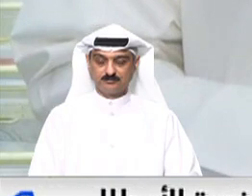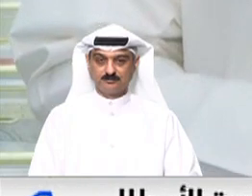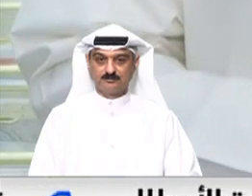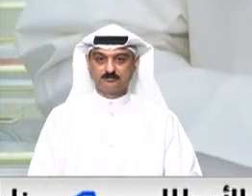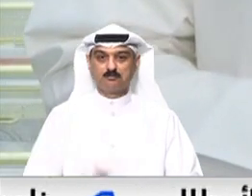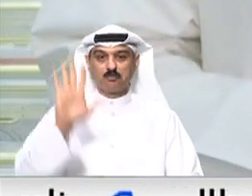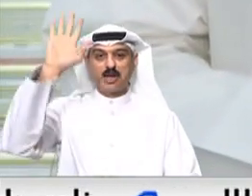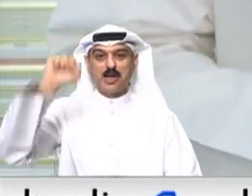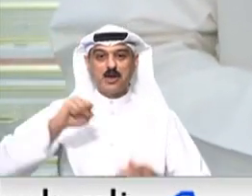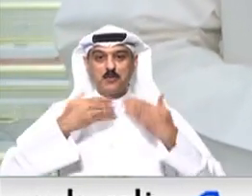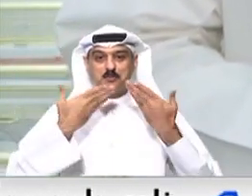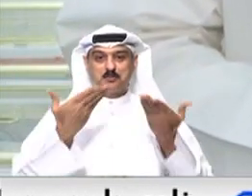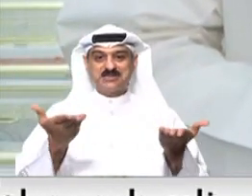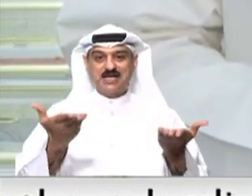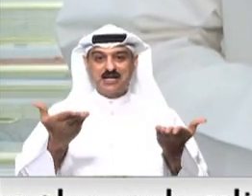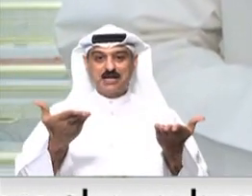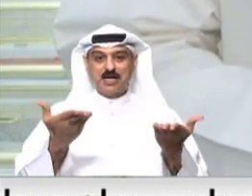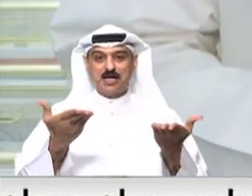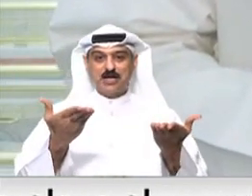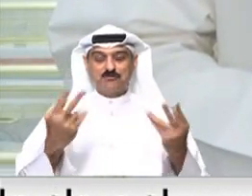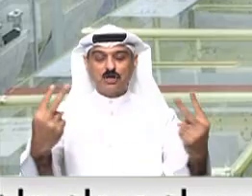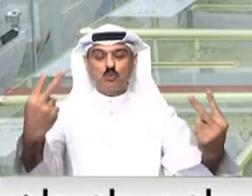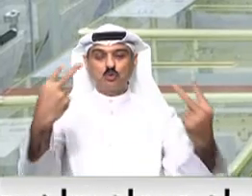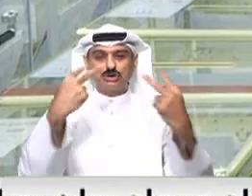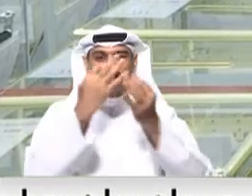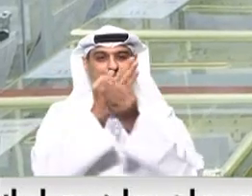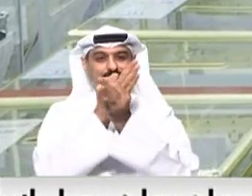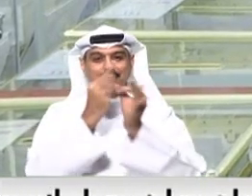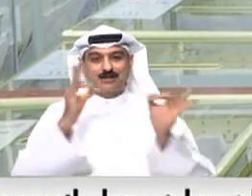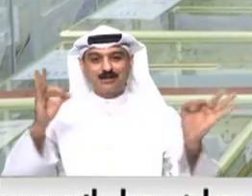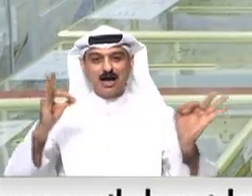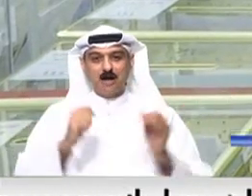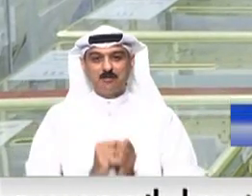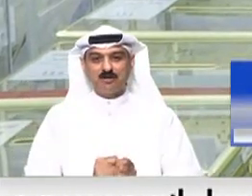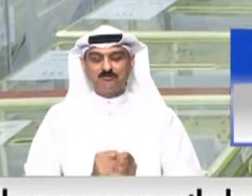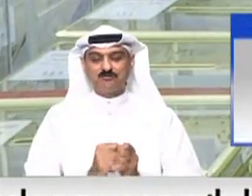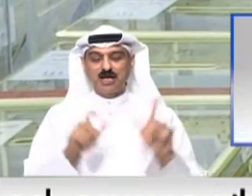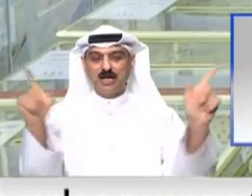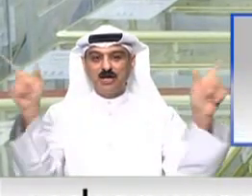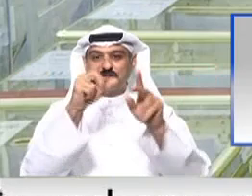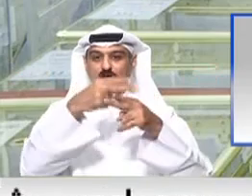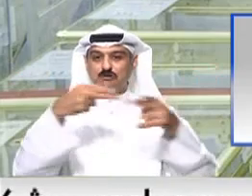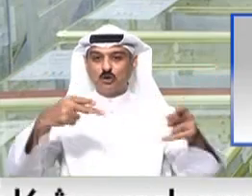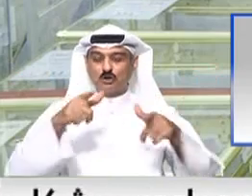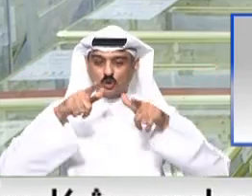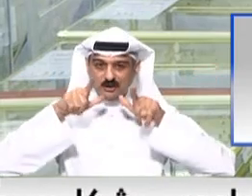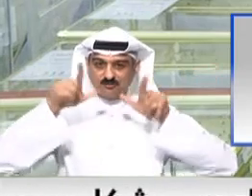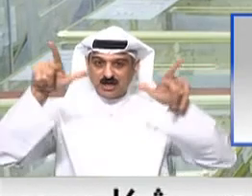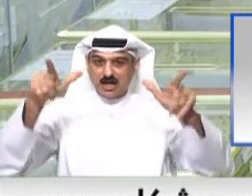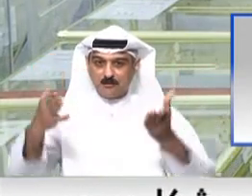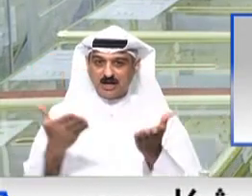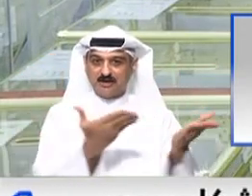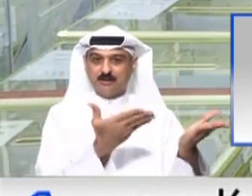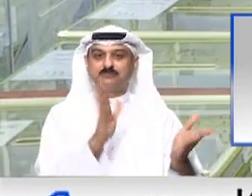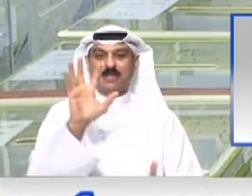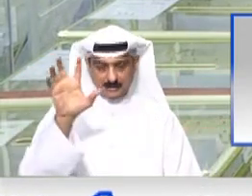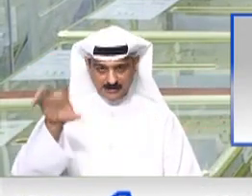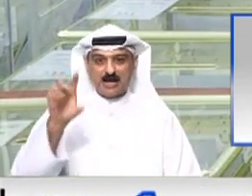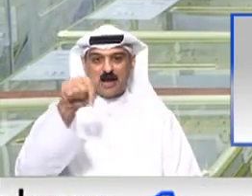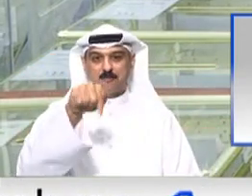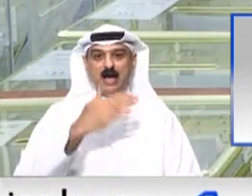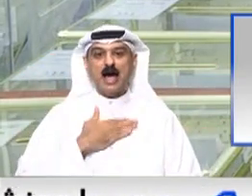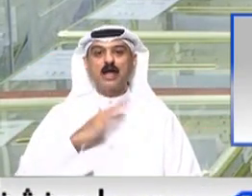مساء الخير فاطمة، ومساء الخير لكل مشاهدينا اللي عبر نشرة الأخبار في تلفزيون دولة الكويت. كما تفضلتي فاطمة، نحن